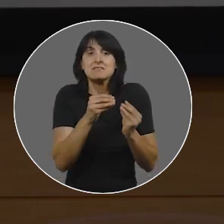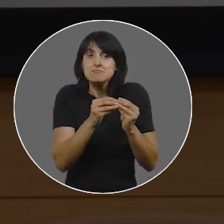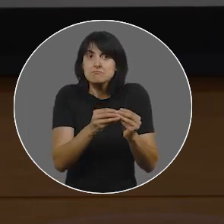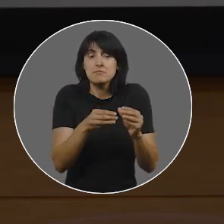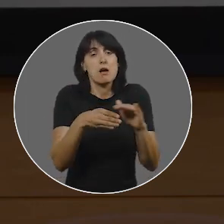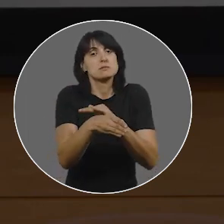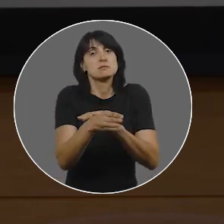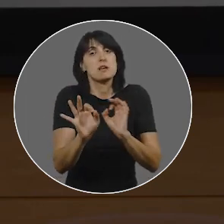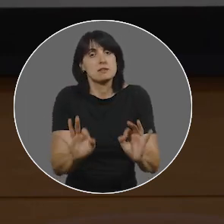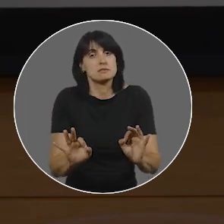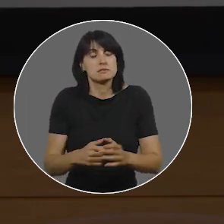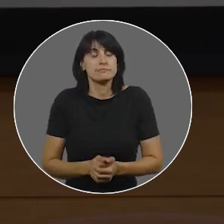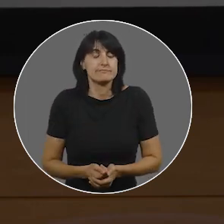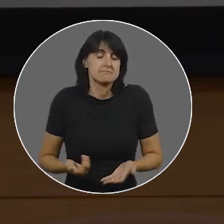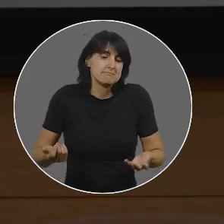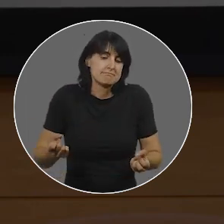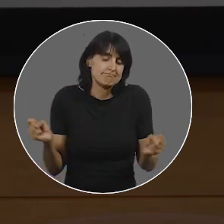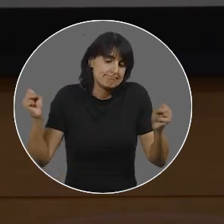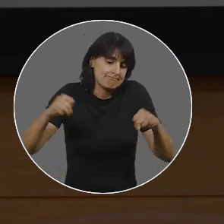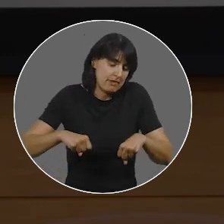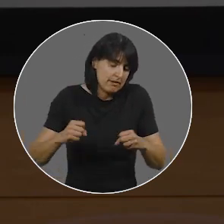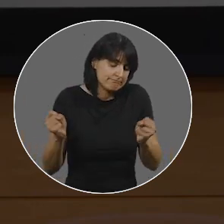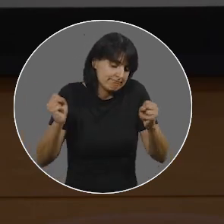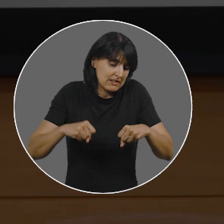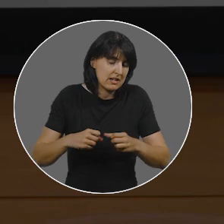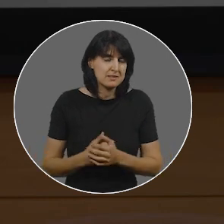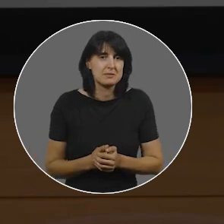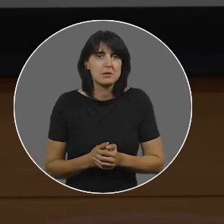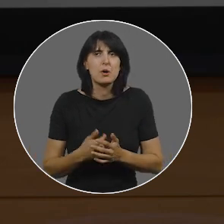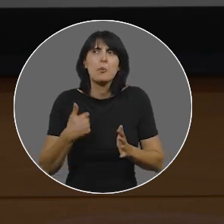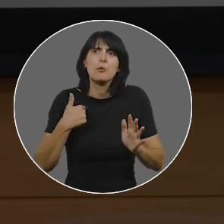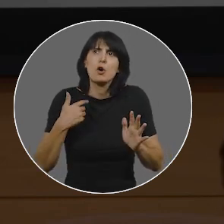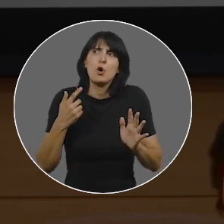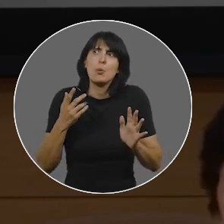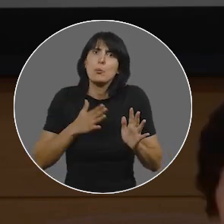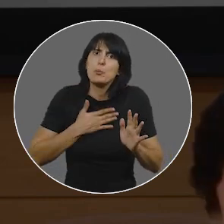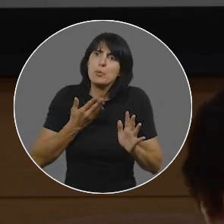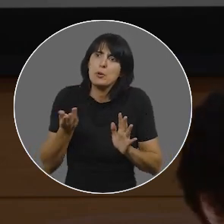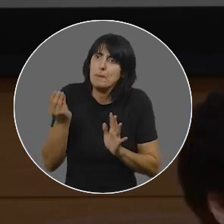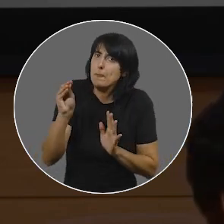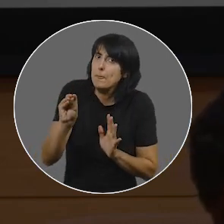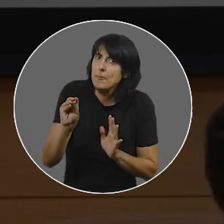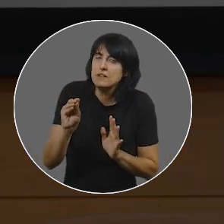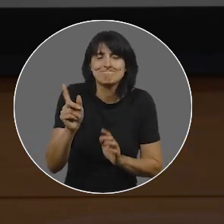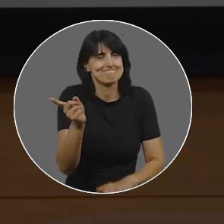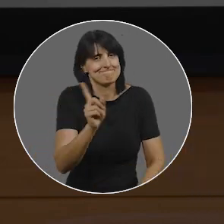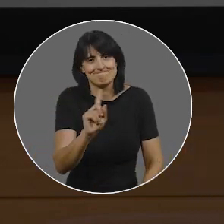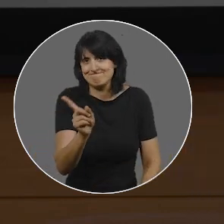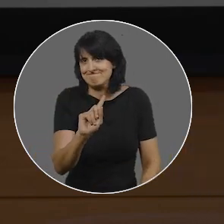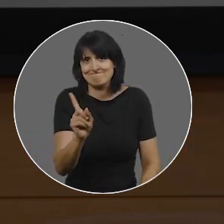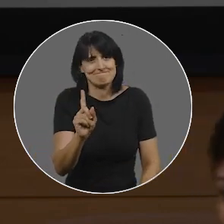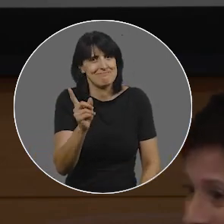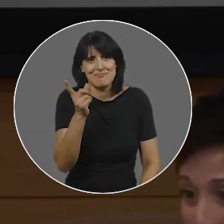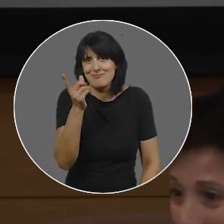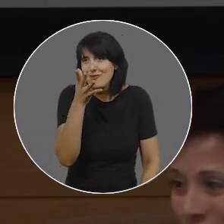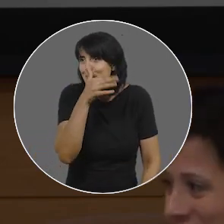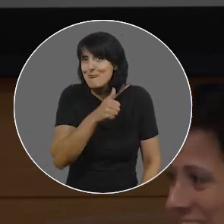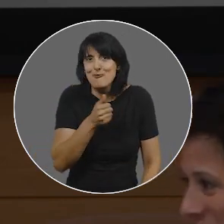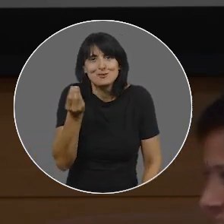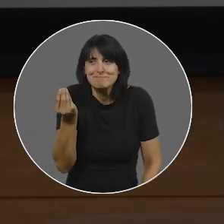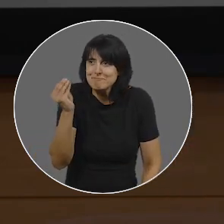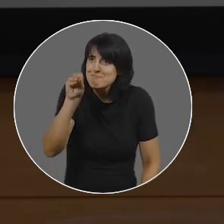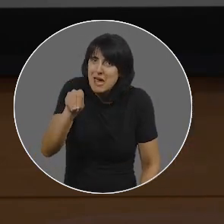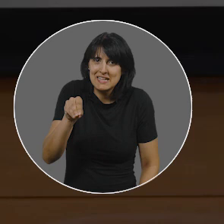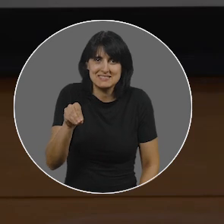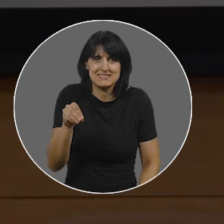accessible. Uf, ah, vale, vale. Però jo no podria fer... No ho